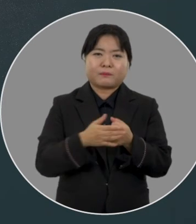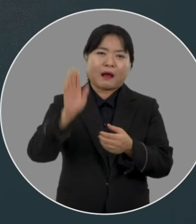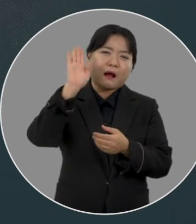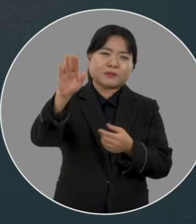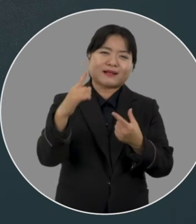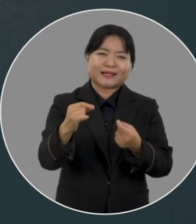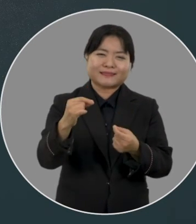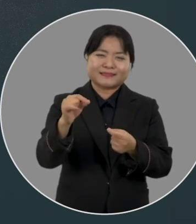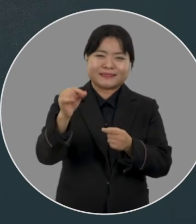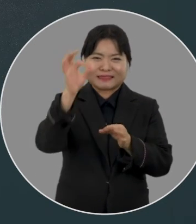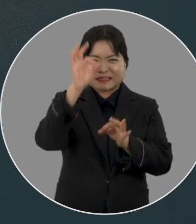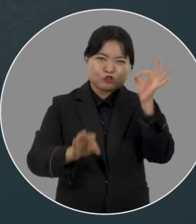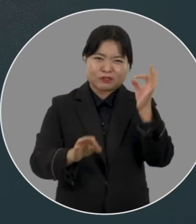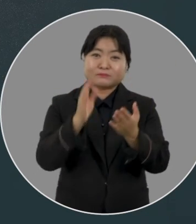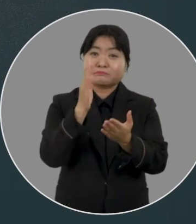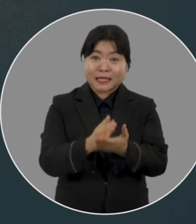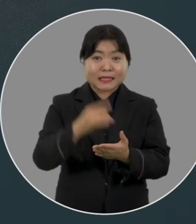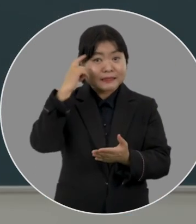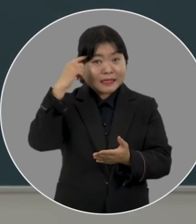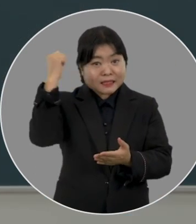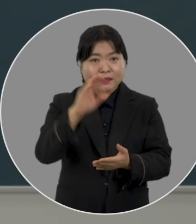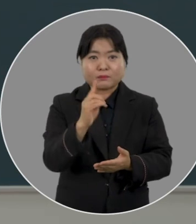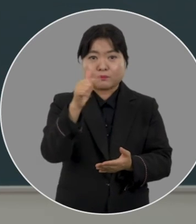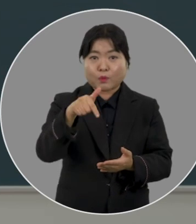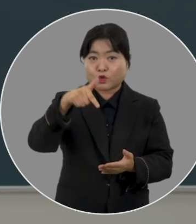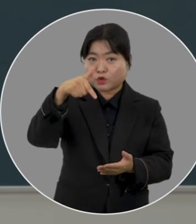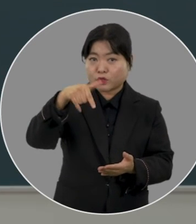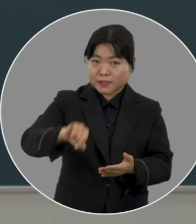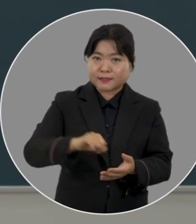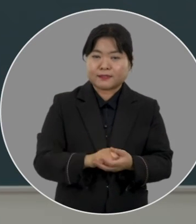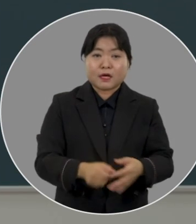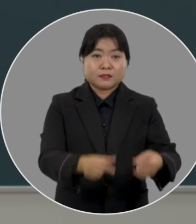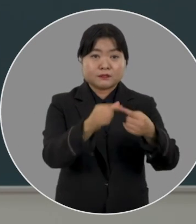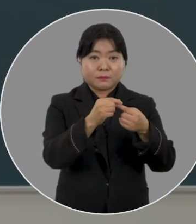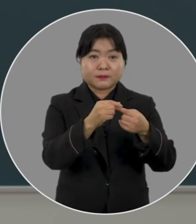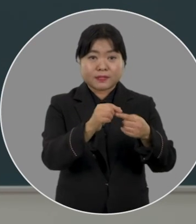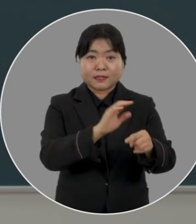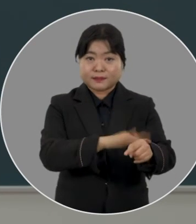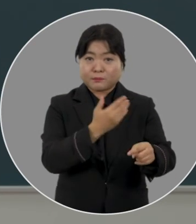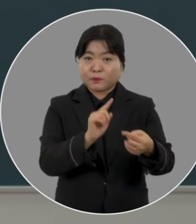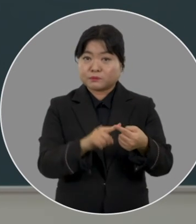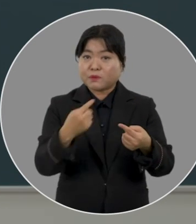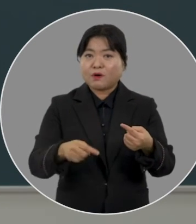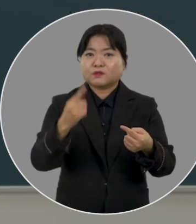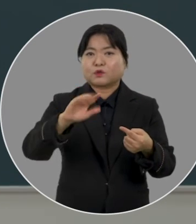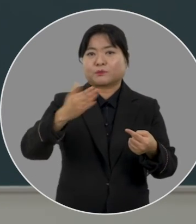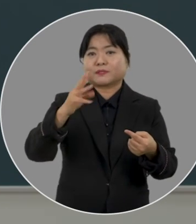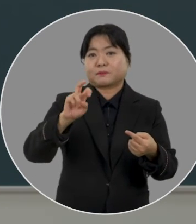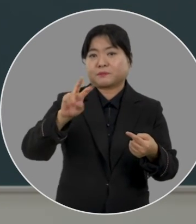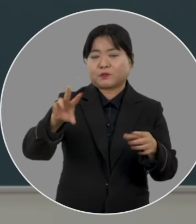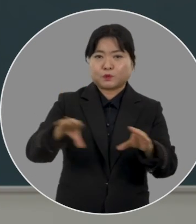같은 실수를 하지 않겠다라고 생각하는 게 복기지요. 첫 번째 잘못된 순서는